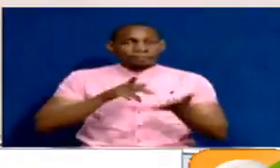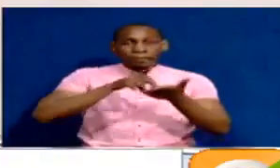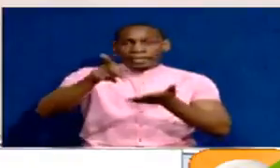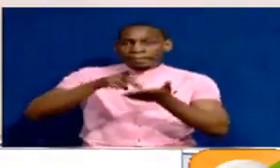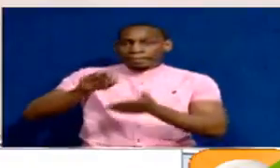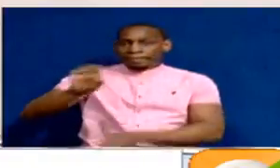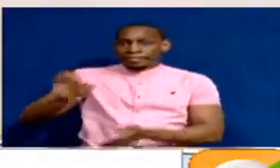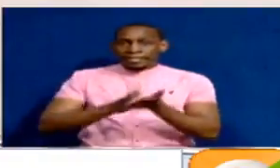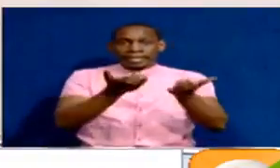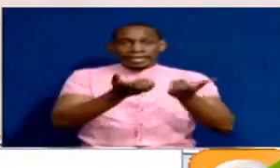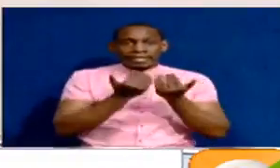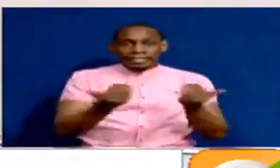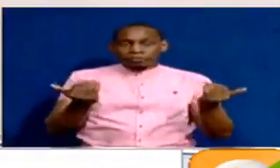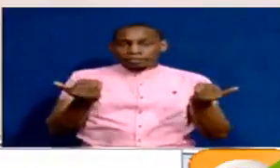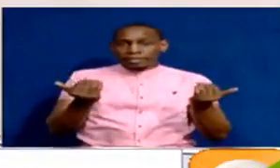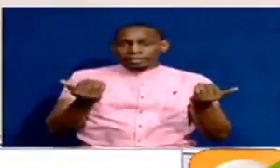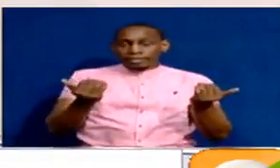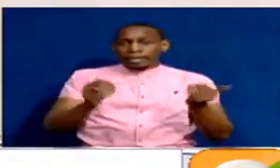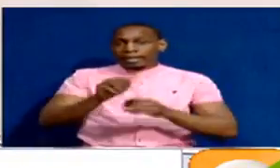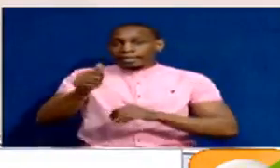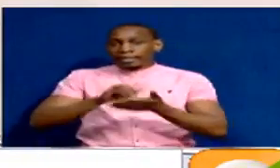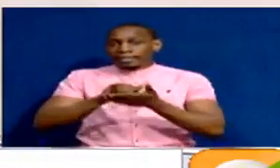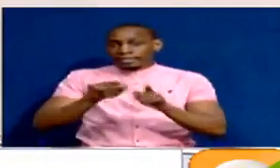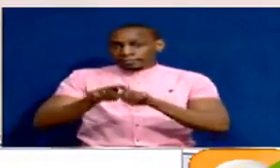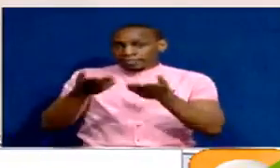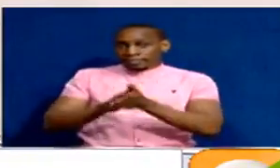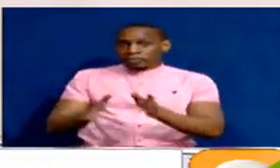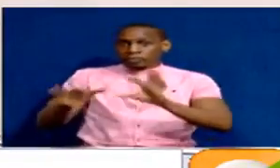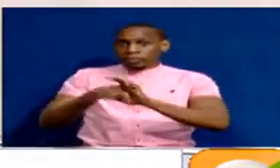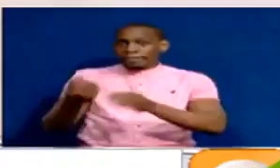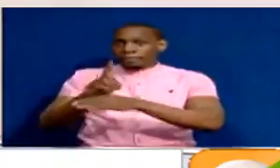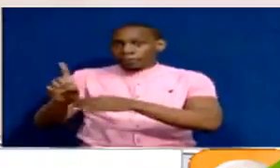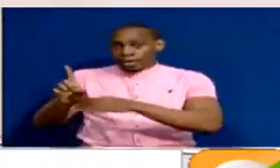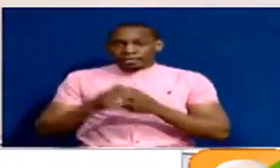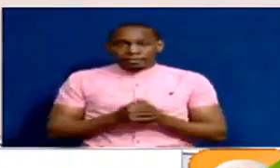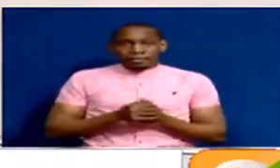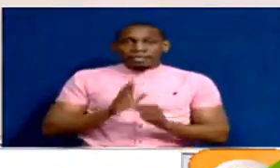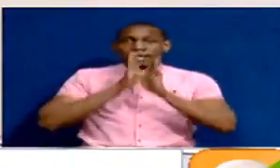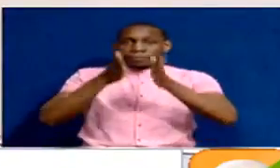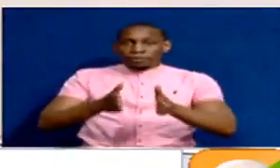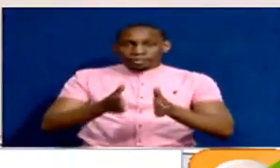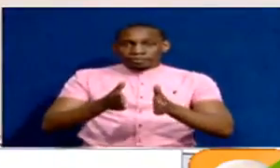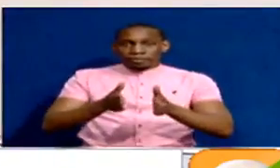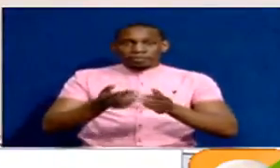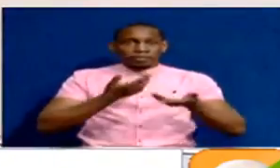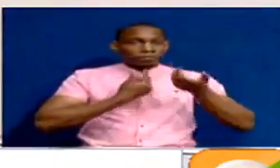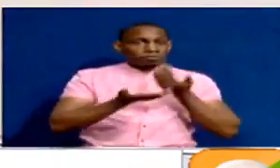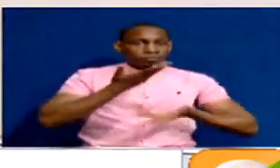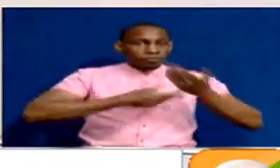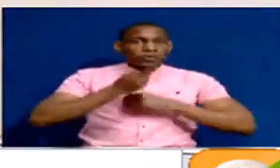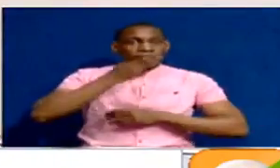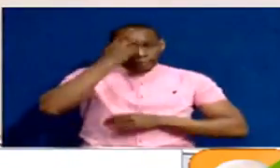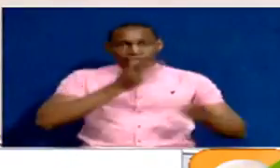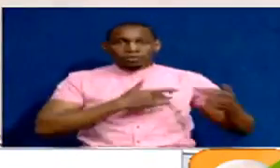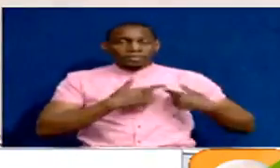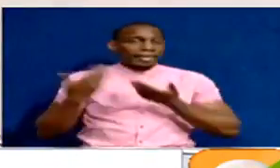kugharamia karo na mahitaji ya watoto wao wengine ambao ndio wanaingia kidato cha kwanza. Loro Uteno amezungumza na wazazi hao